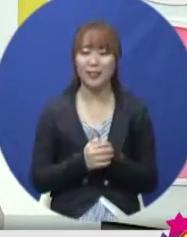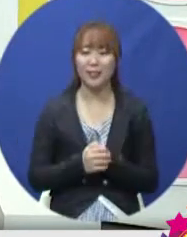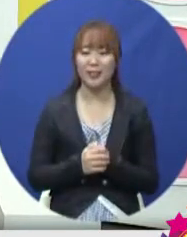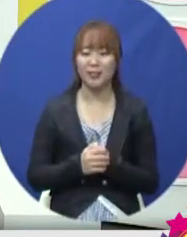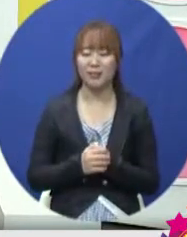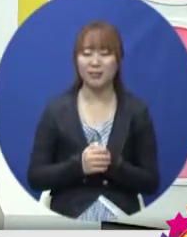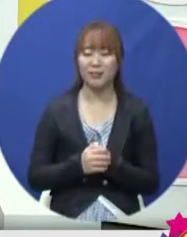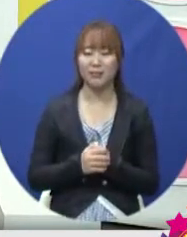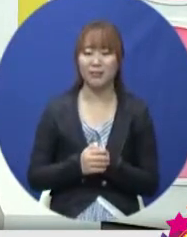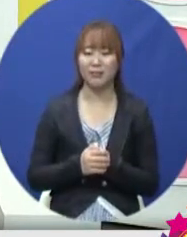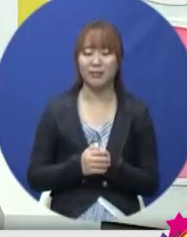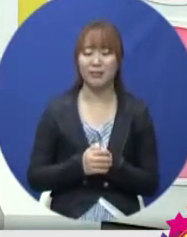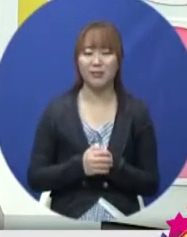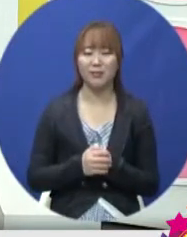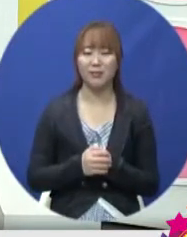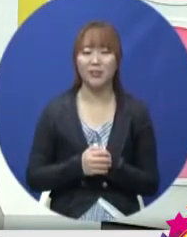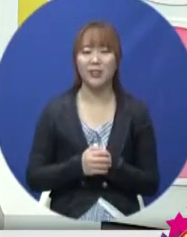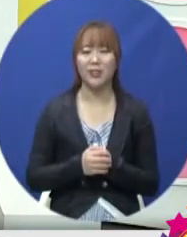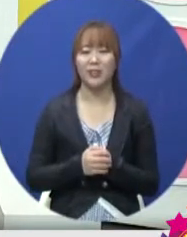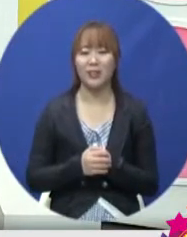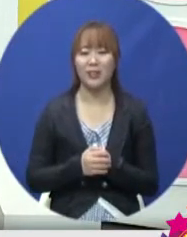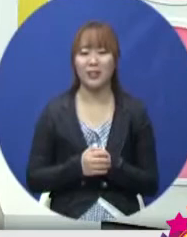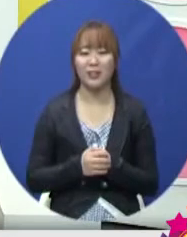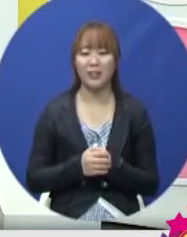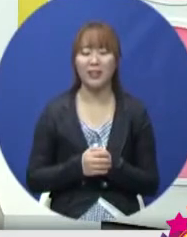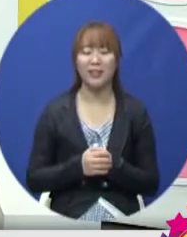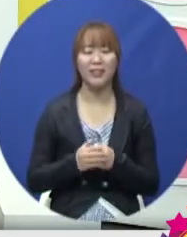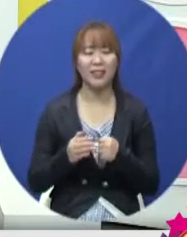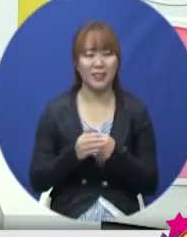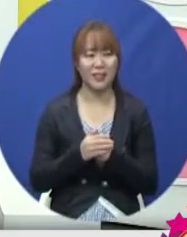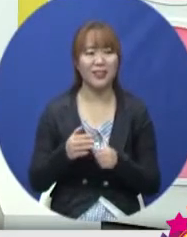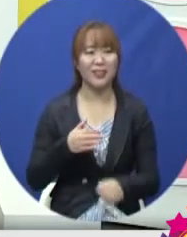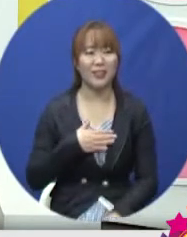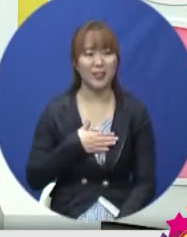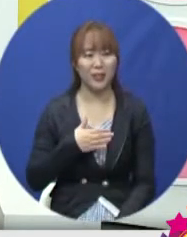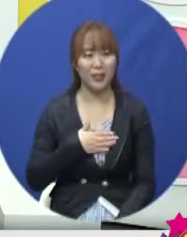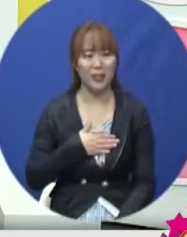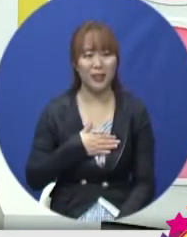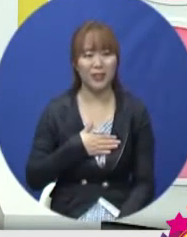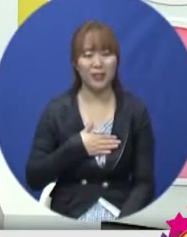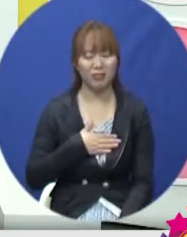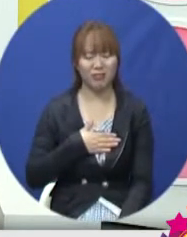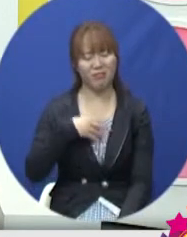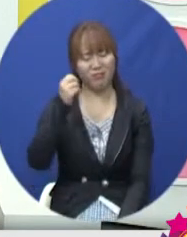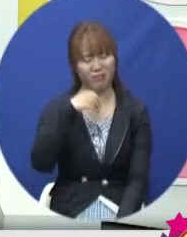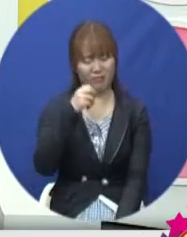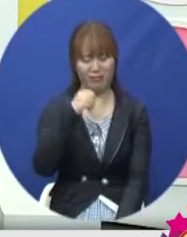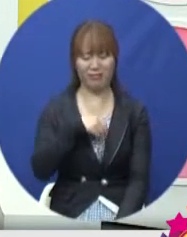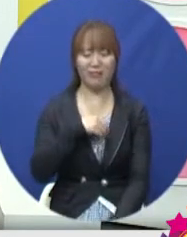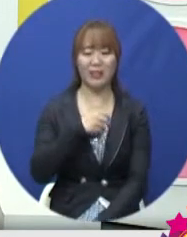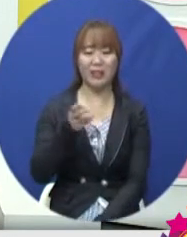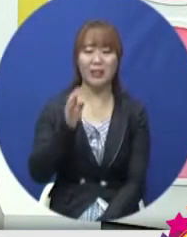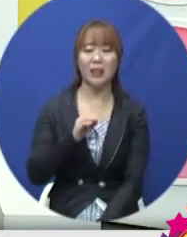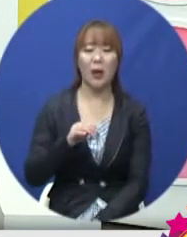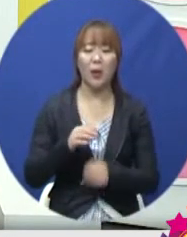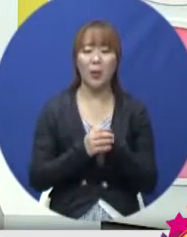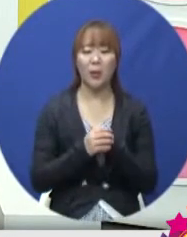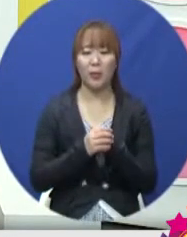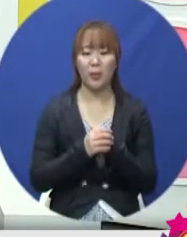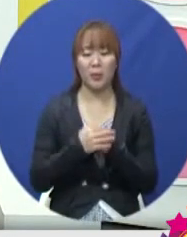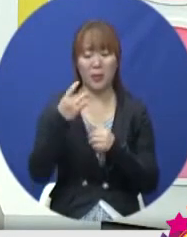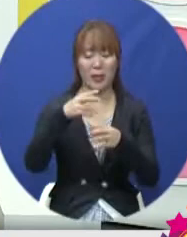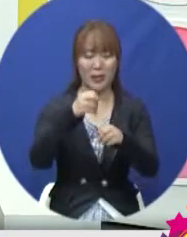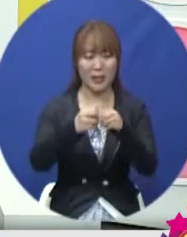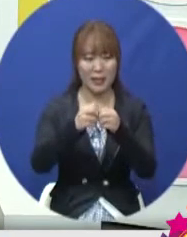네네. 그래서 네. 이제 저는 이제 이런 걸 생각지도 않았어요. 근데 이거 네. 그 원래 그